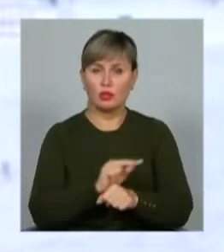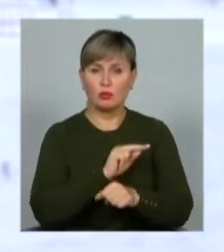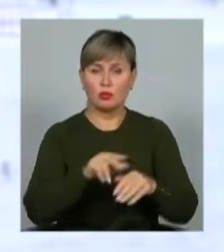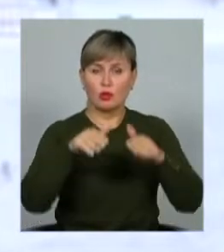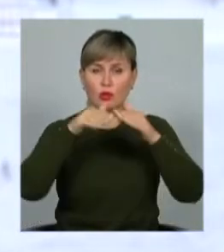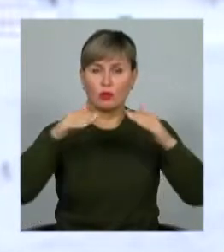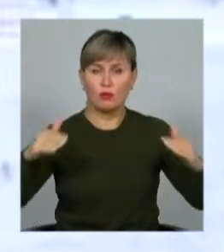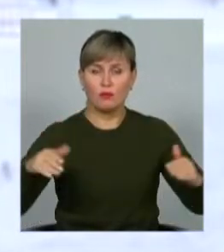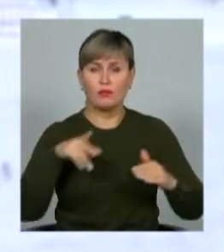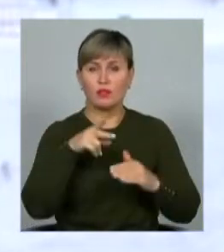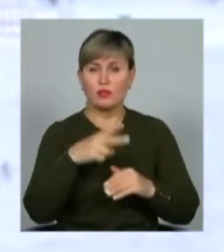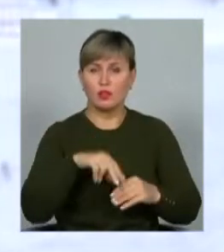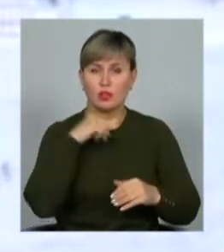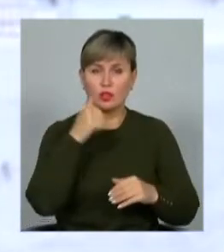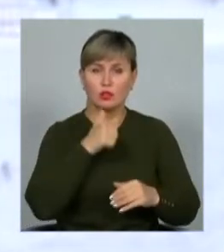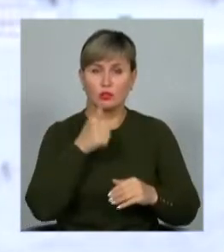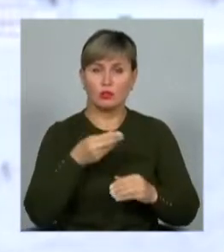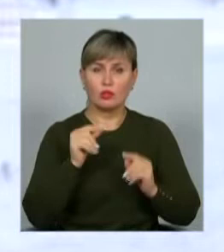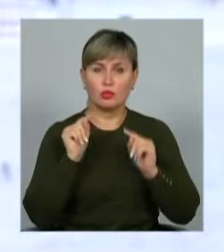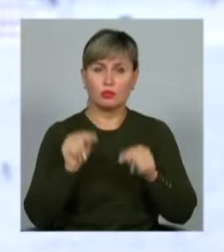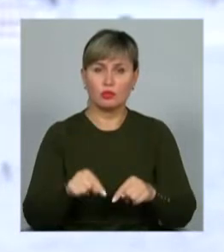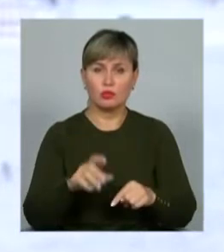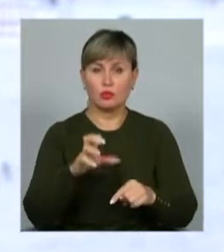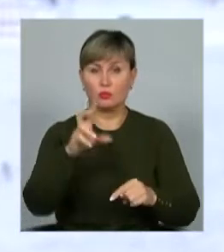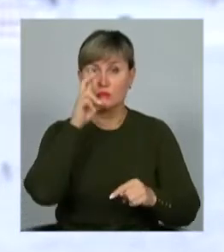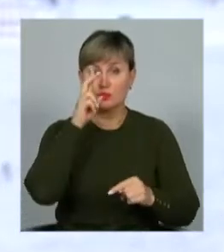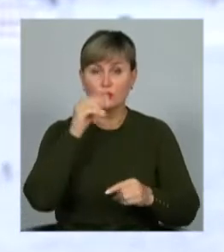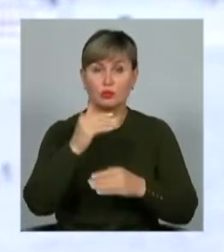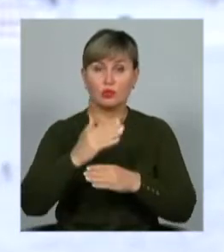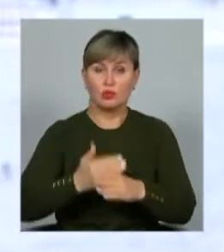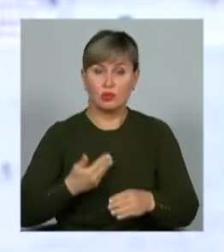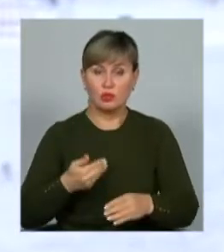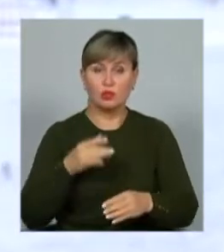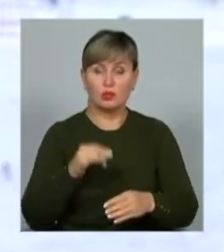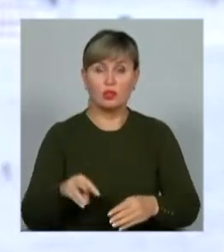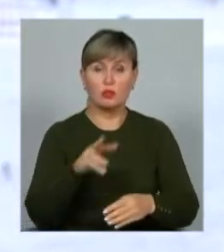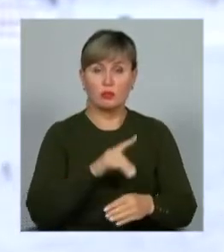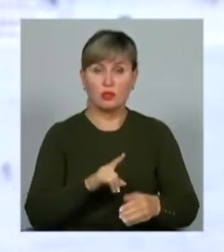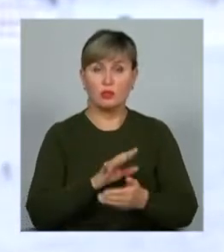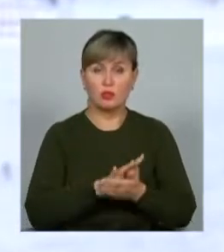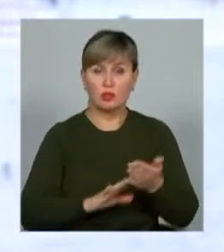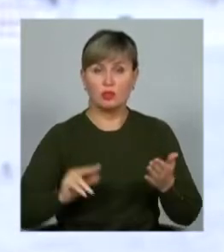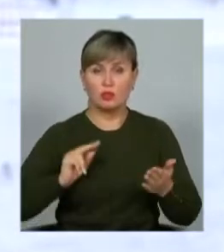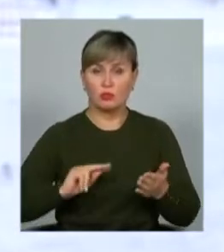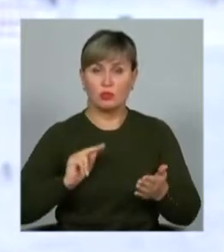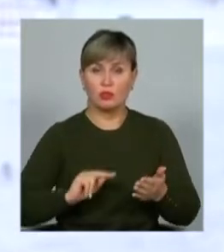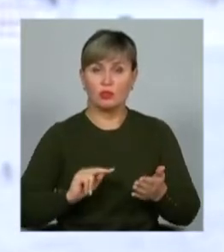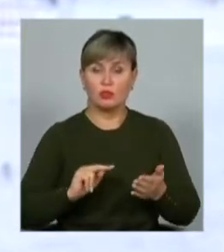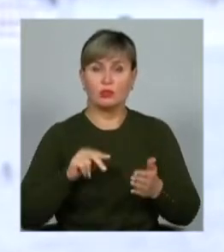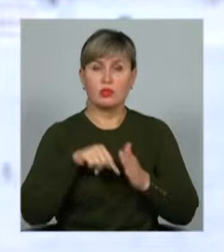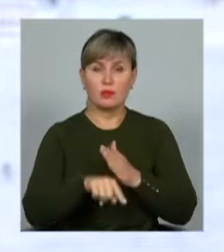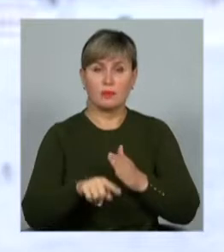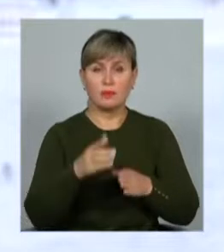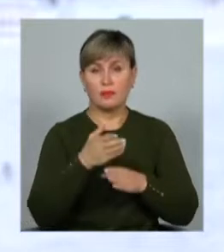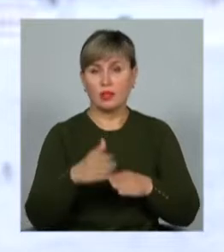В 2020 году, когда деньги поступили с бюджета республиканского, мы, значит, продолжили работы. Там